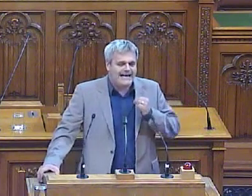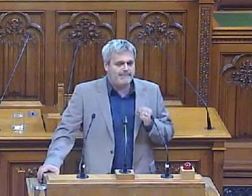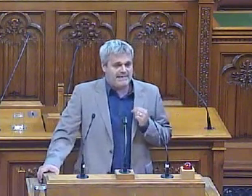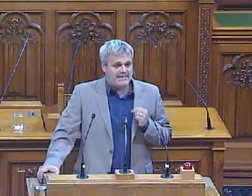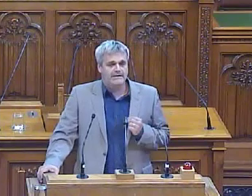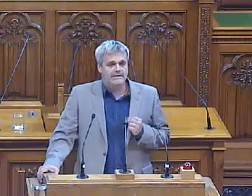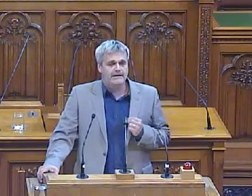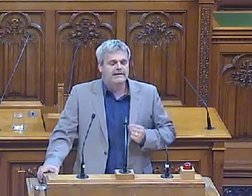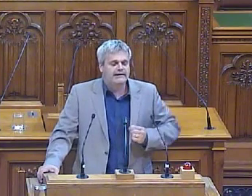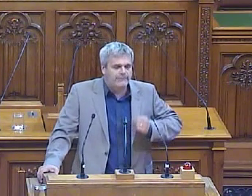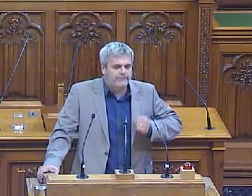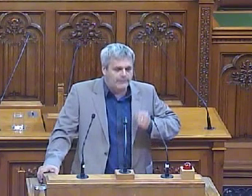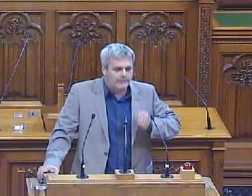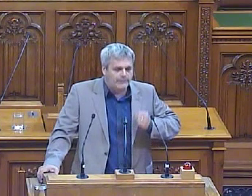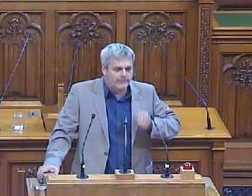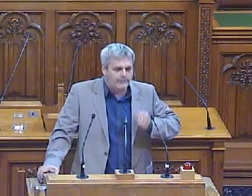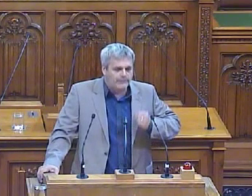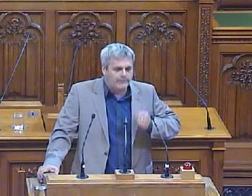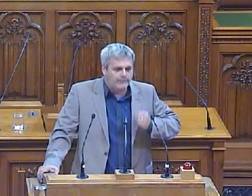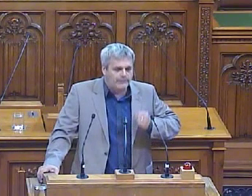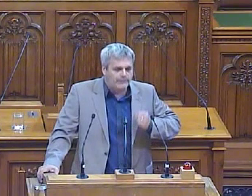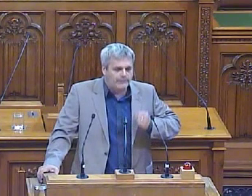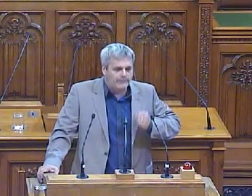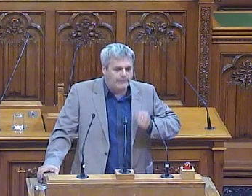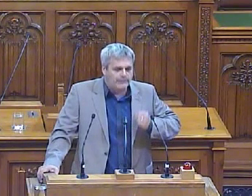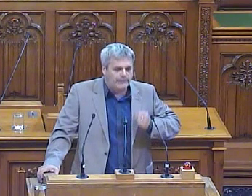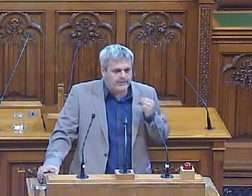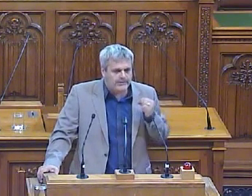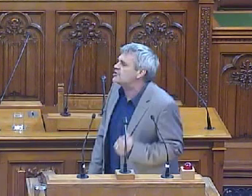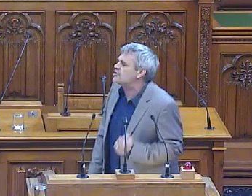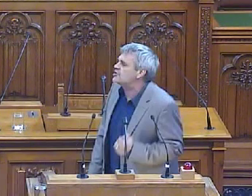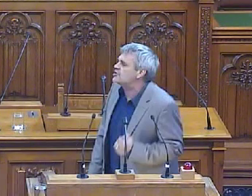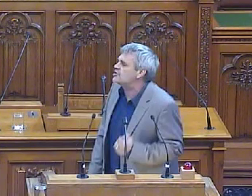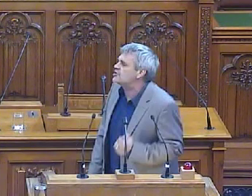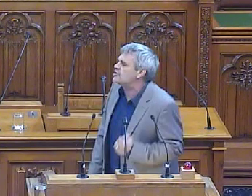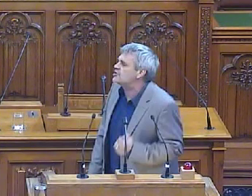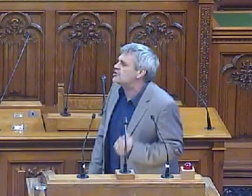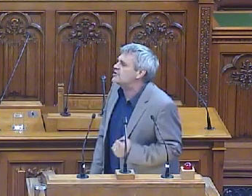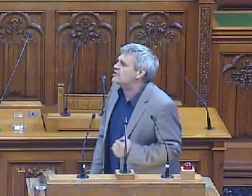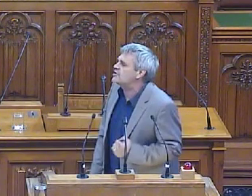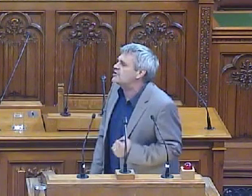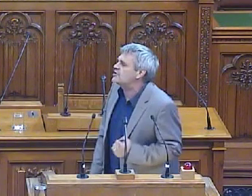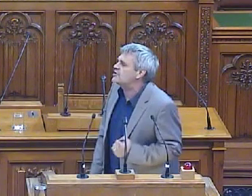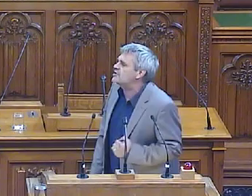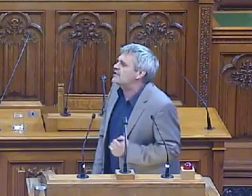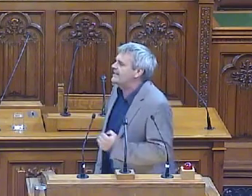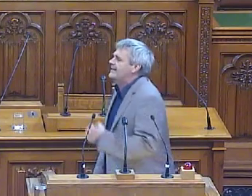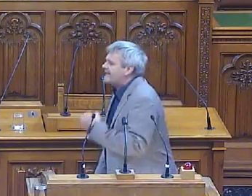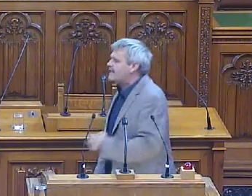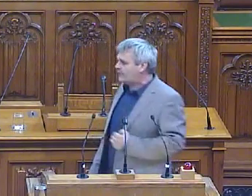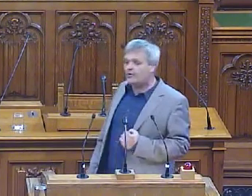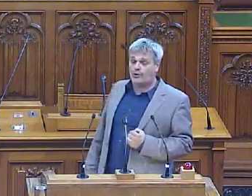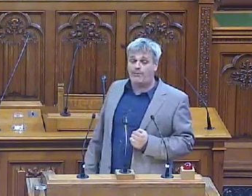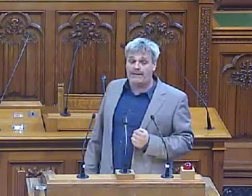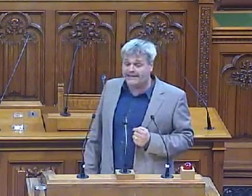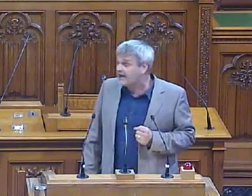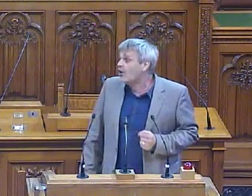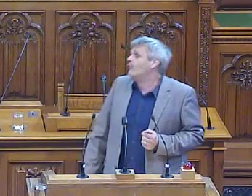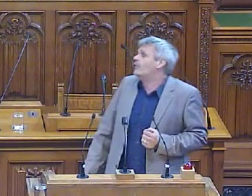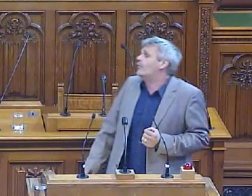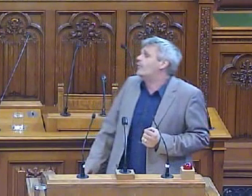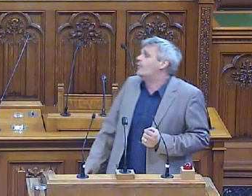So sehr mich die Flüchtlingstragödien betroffen machen, so sehr mich, was durch den anständigen Teil von